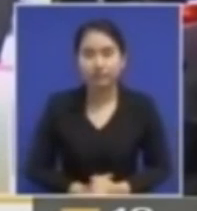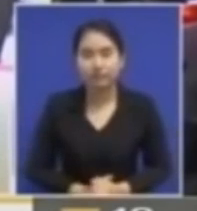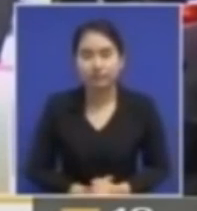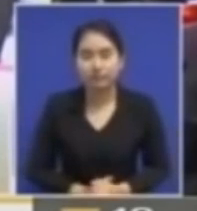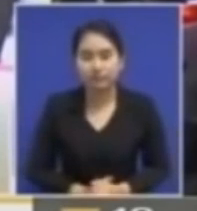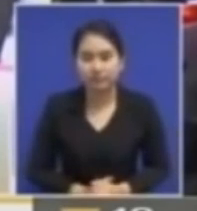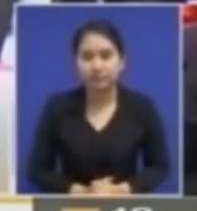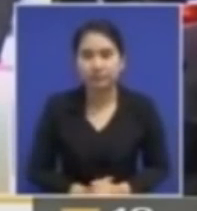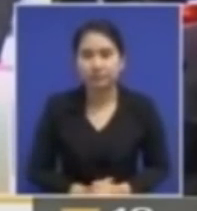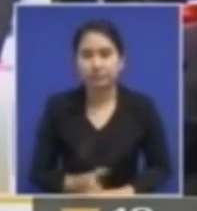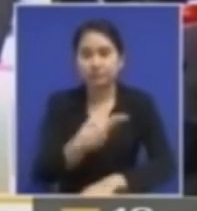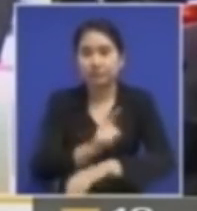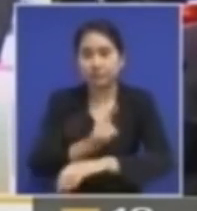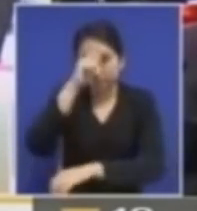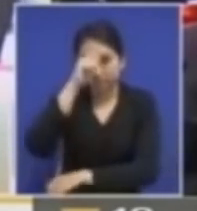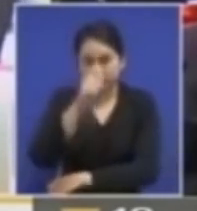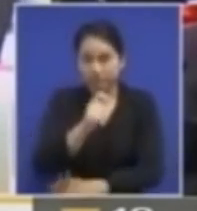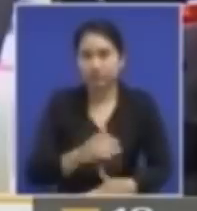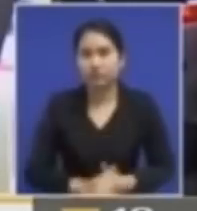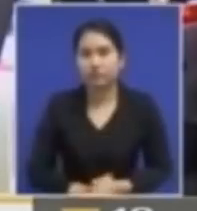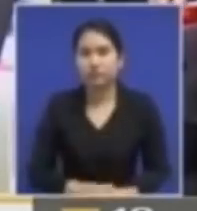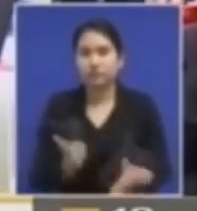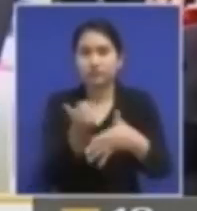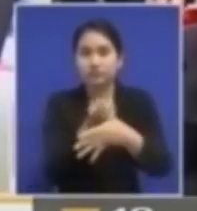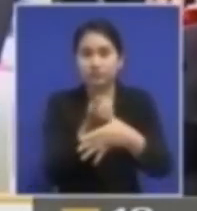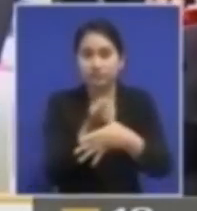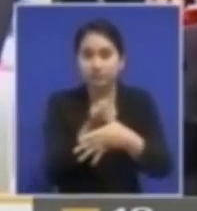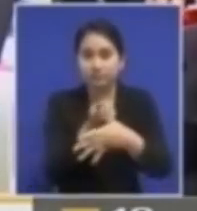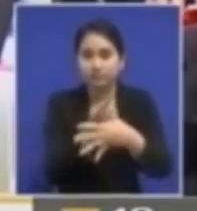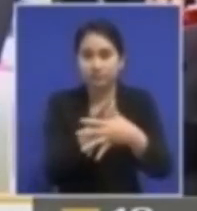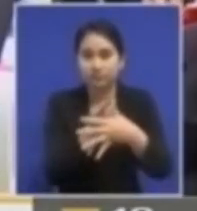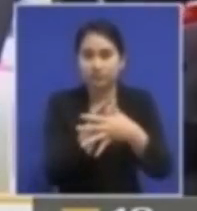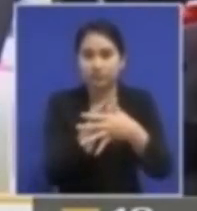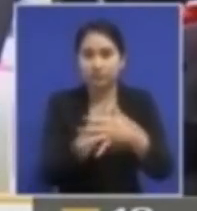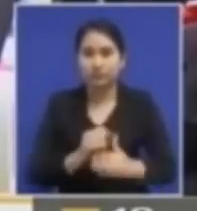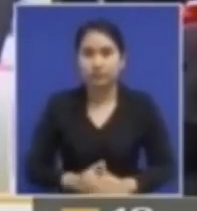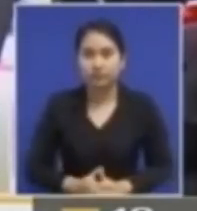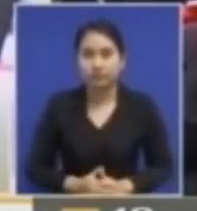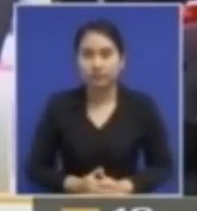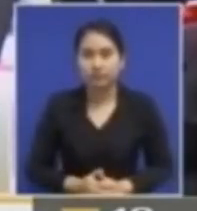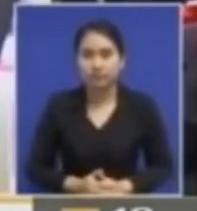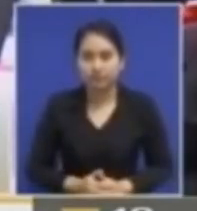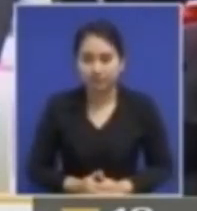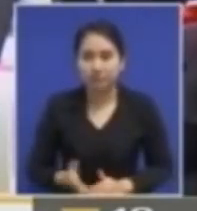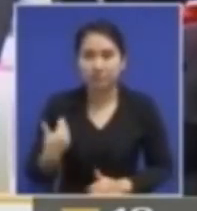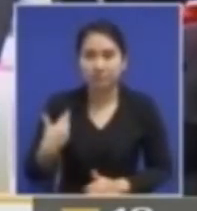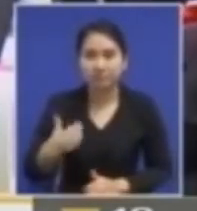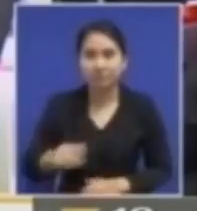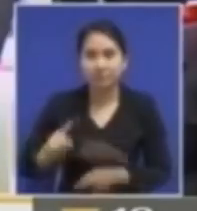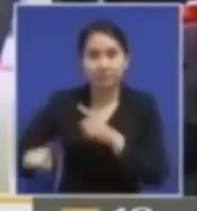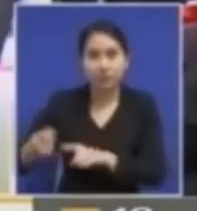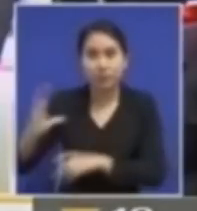ท่านประธานที่เคารพครับประเด็นที่หนึ่งเนี่ยมีเพื่อนสมาชิกพูดไปสองท่านสามท่าน